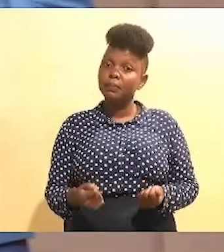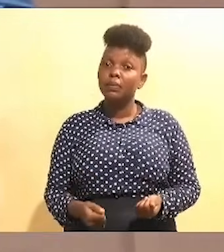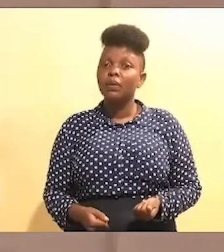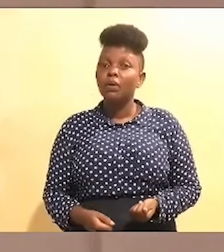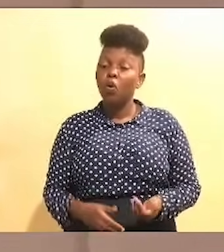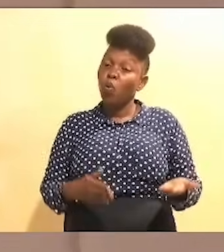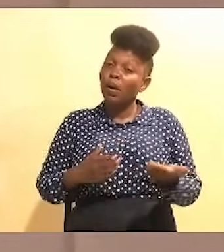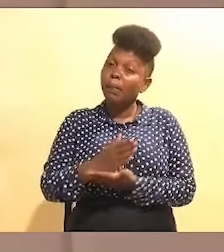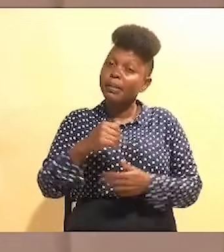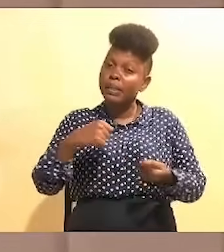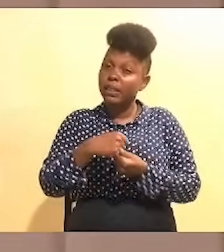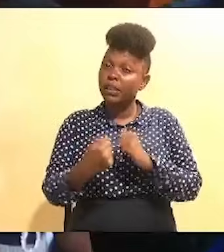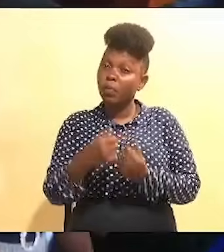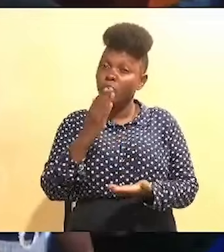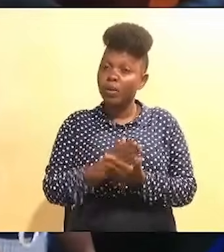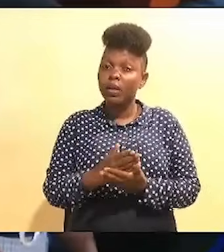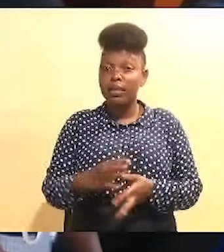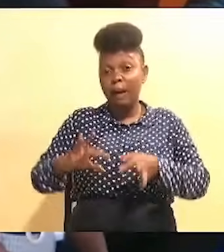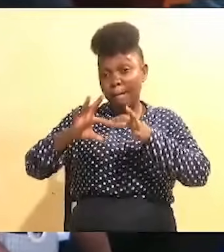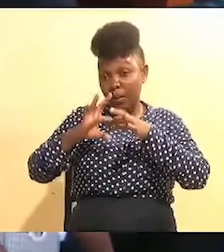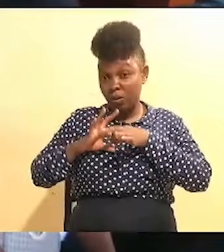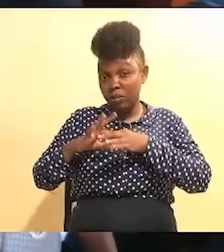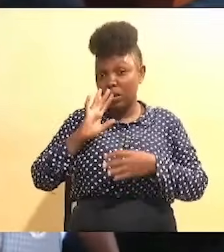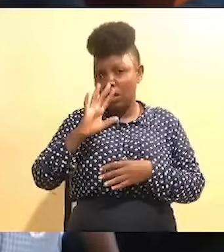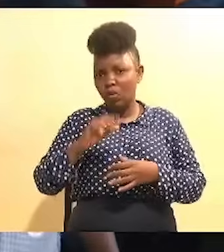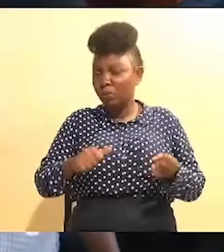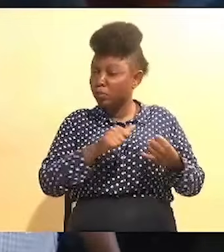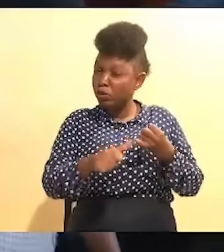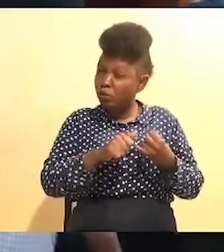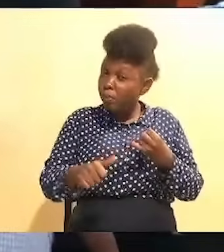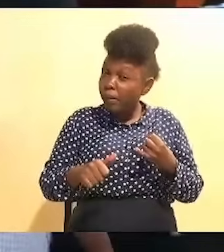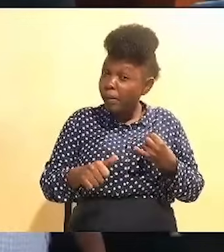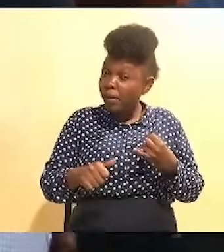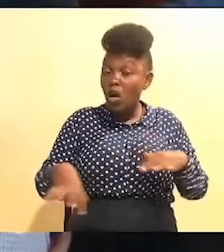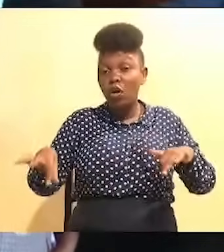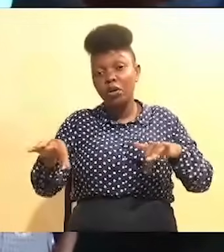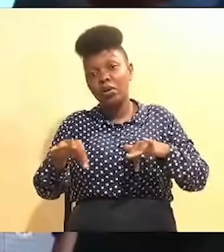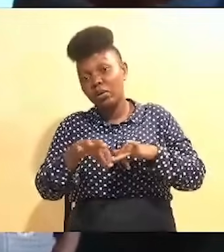unapitia changamoto katika mahusiano yako, uchumba, ndoa.